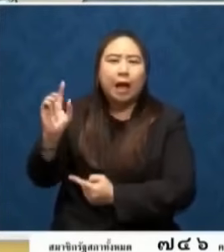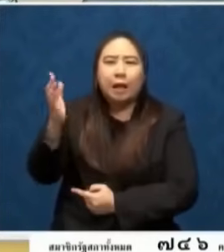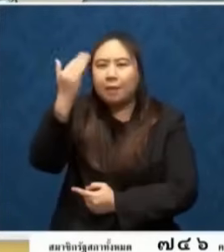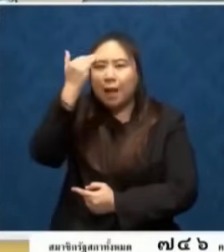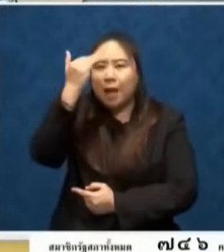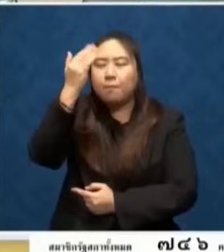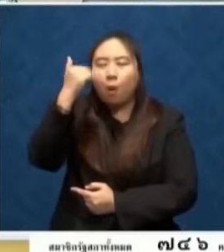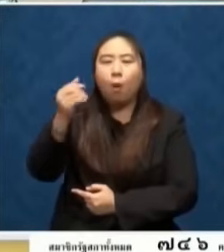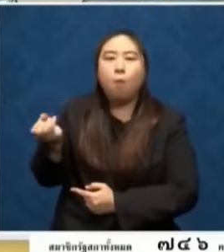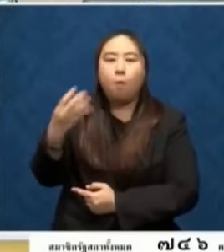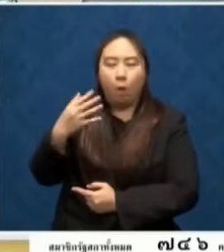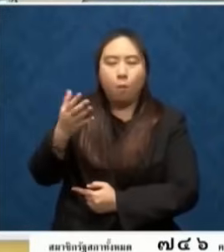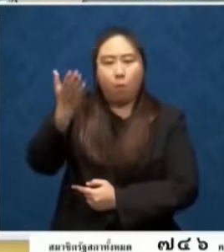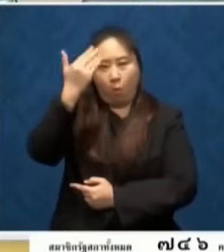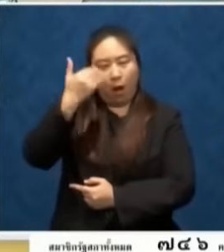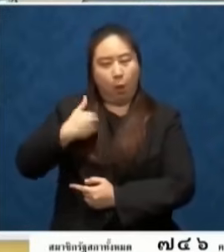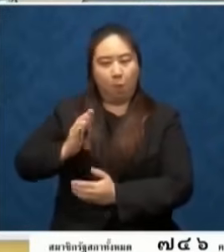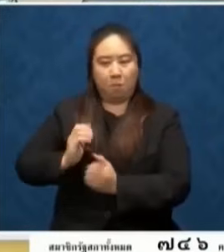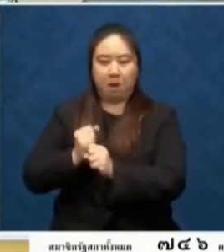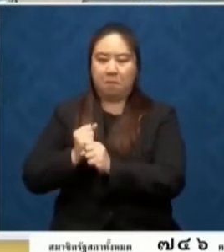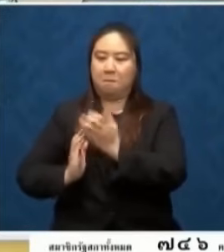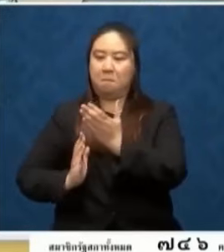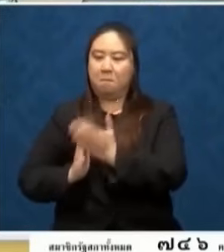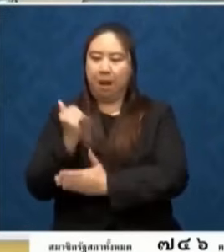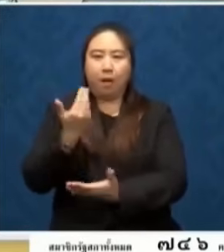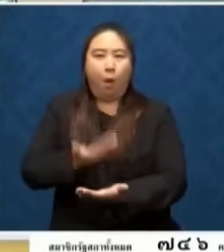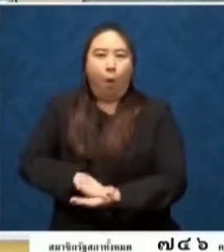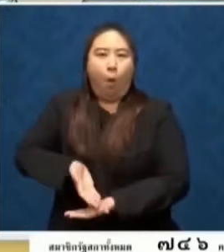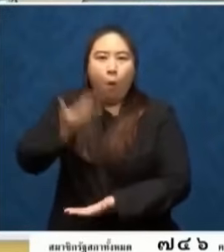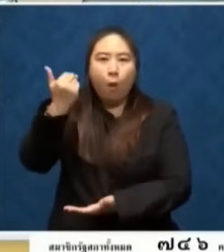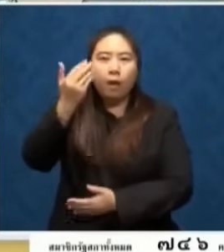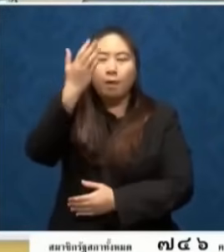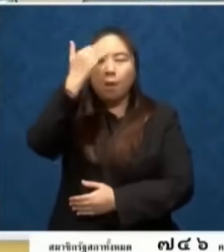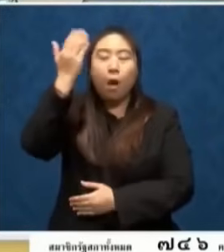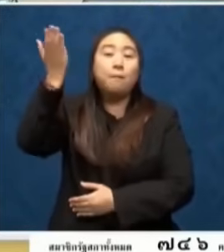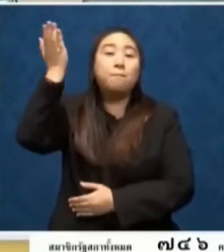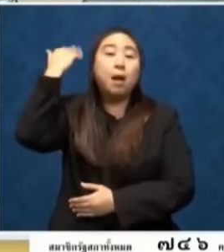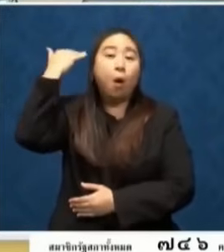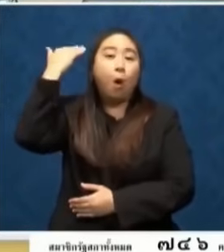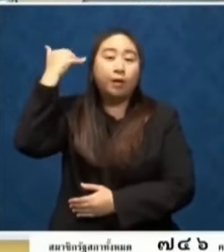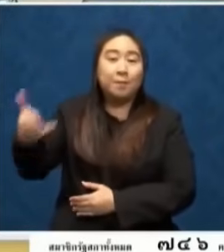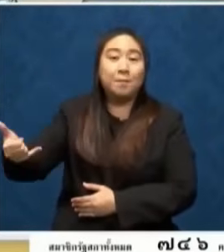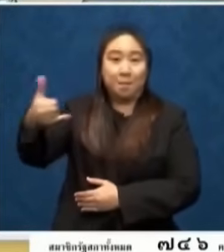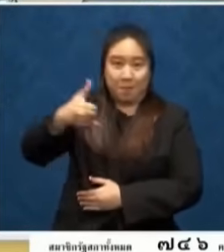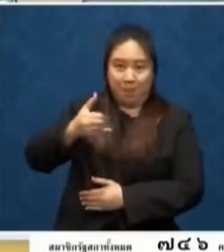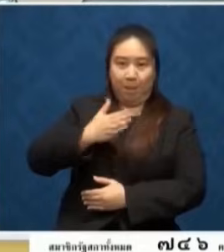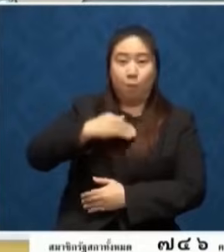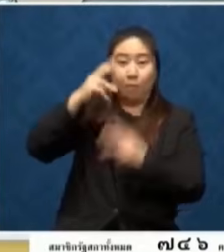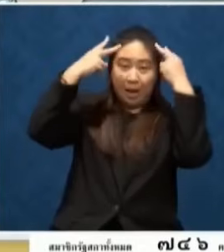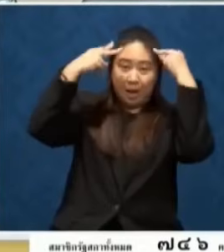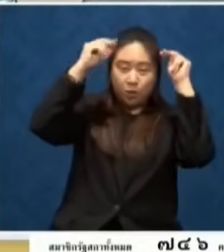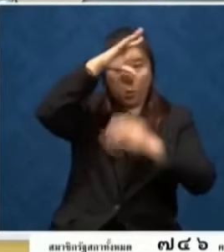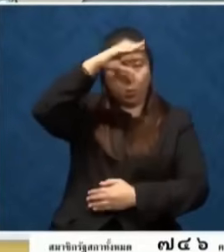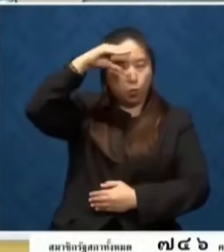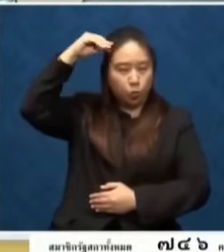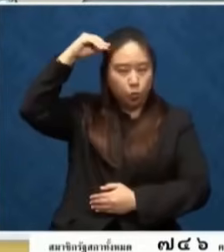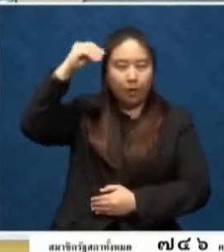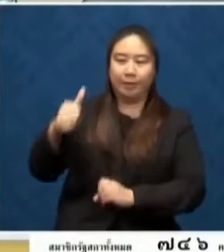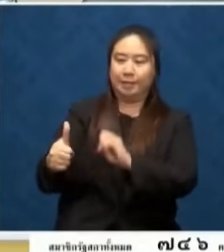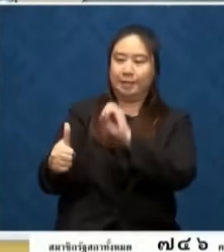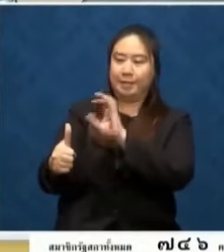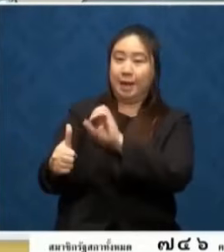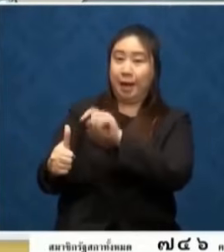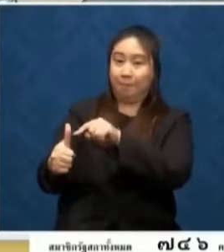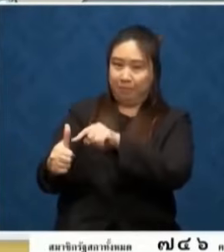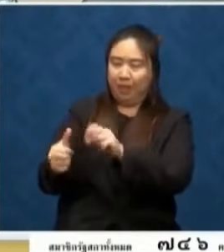วยแล้ววันหนึ่งไปฟังนายกชวนพูดแนะนำให้ทำบ้านช่วยค